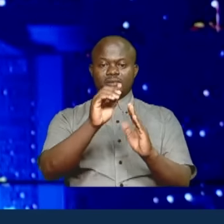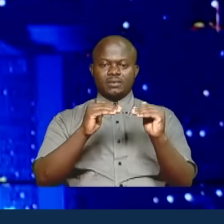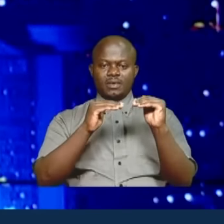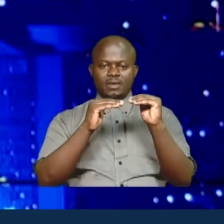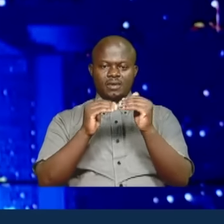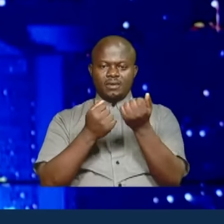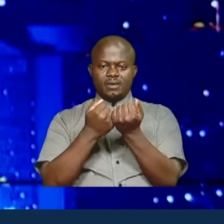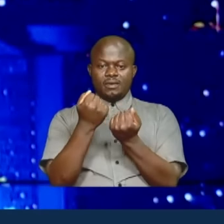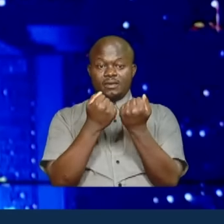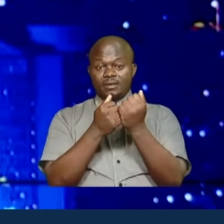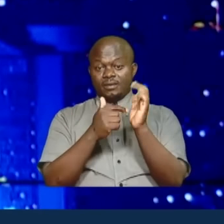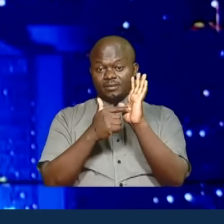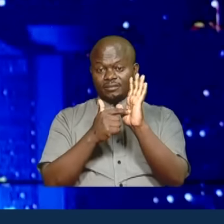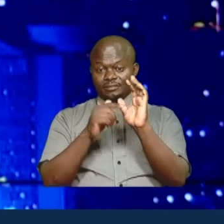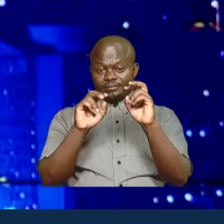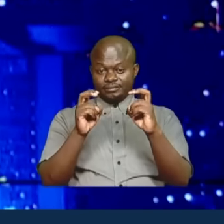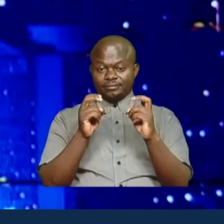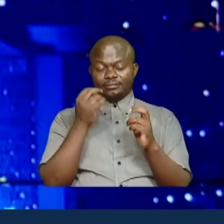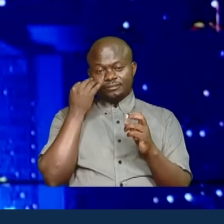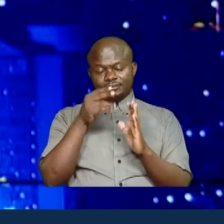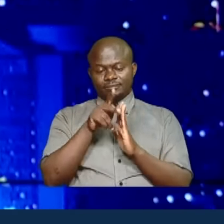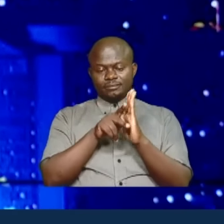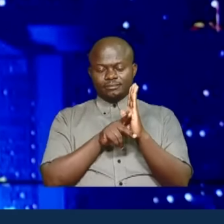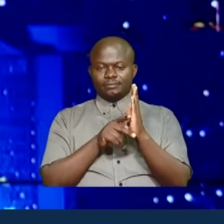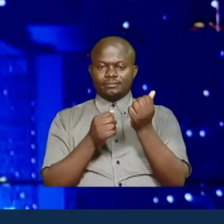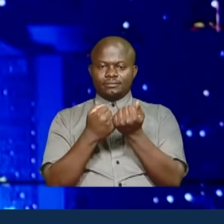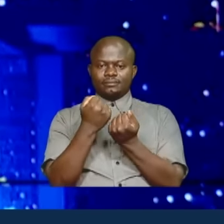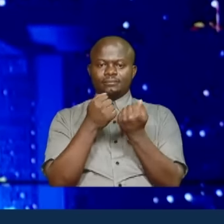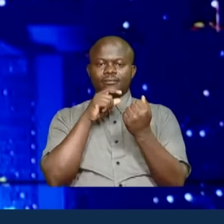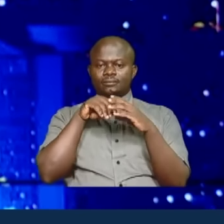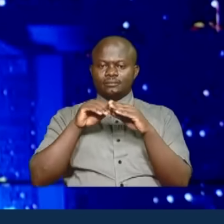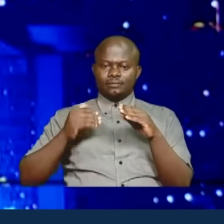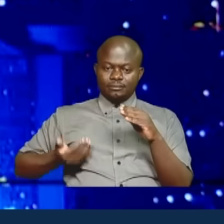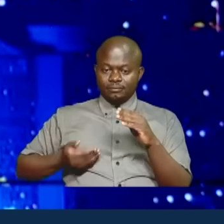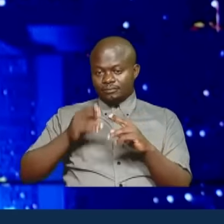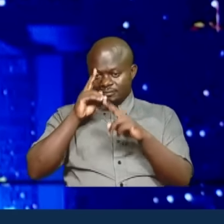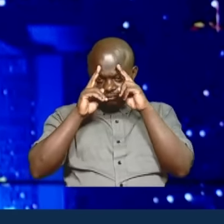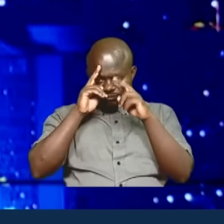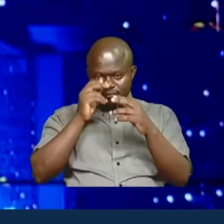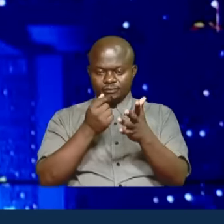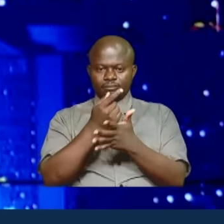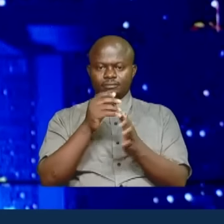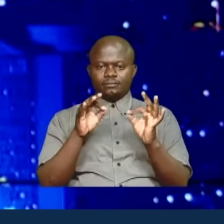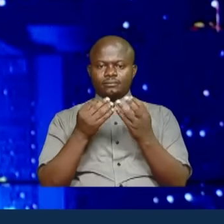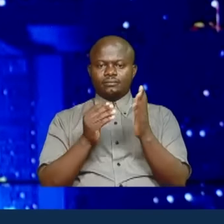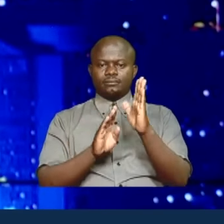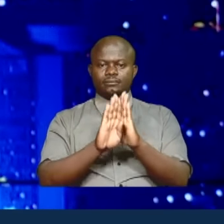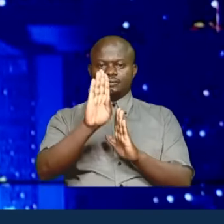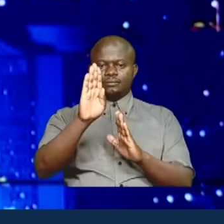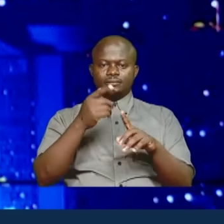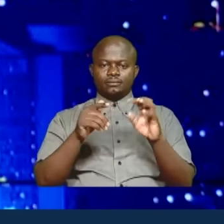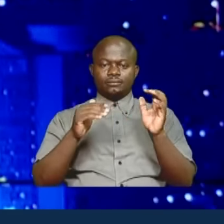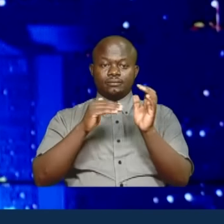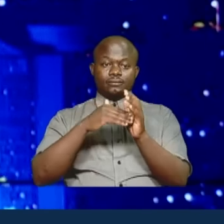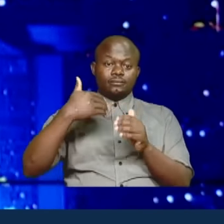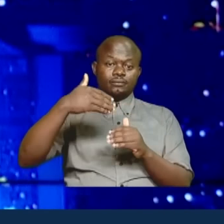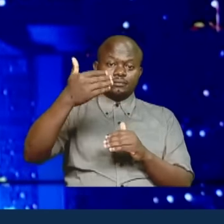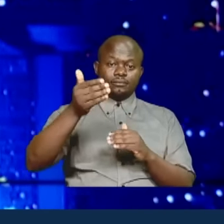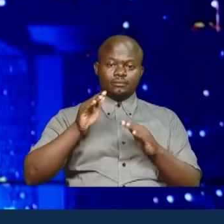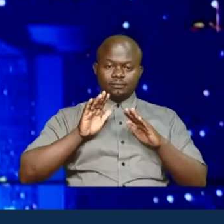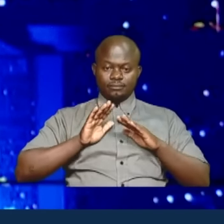iyo ihame ry'uburinganire n'ubwuzuzanye bw'abagore n'abagabo byubahirijwe, bituma umuryango utera imbere kandi ugahora